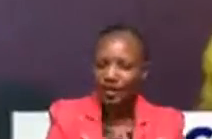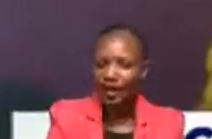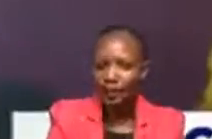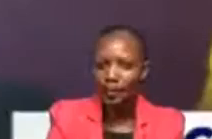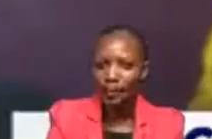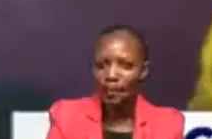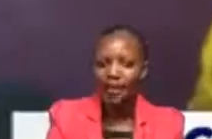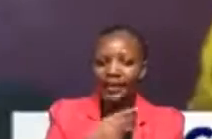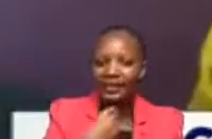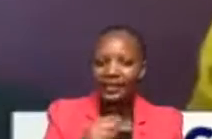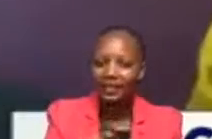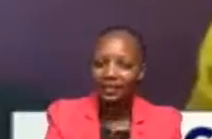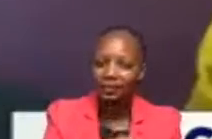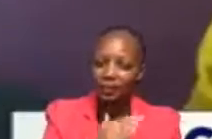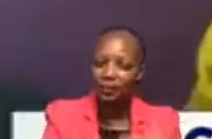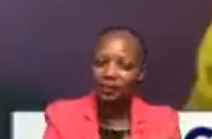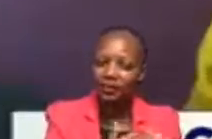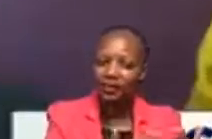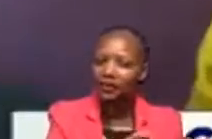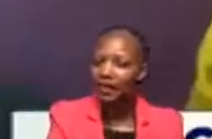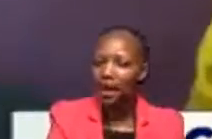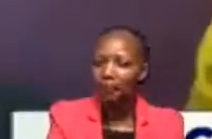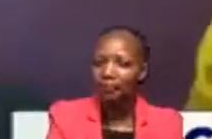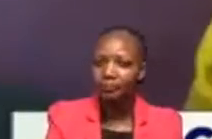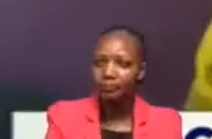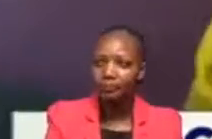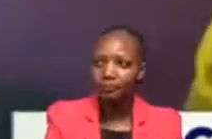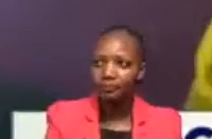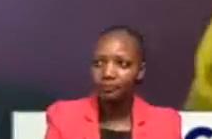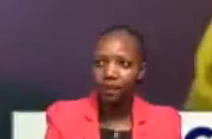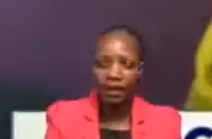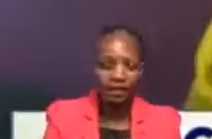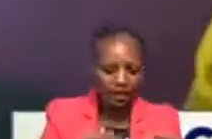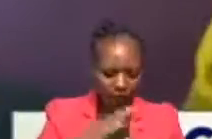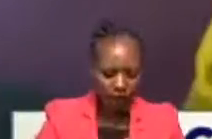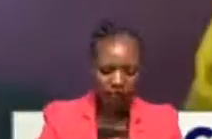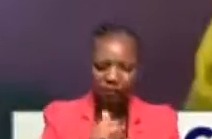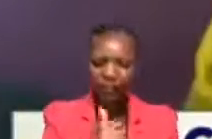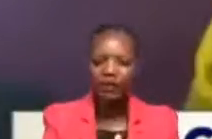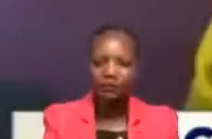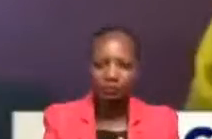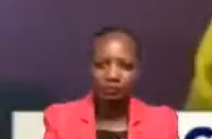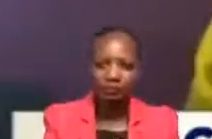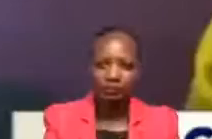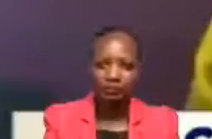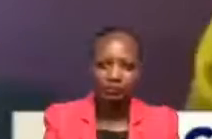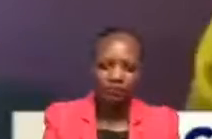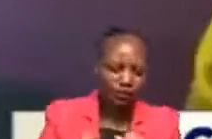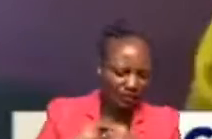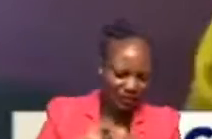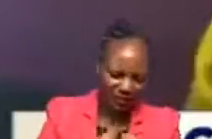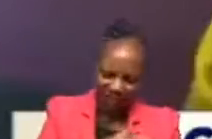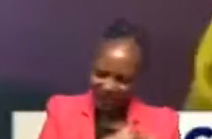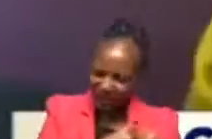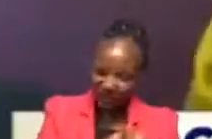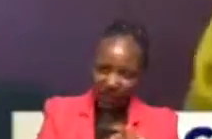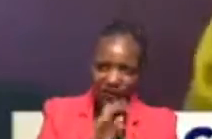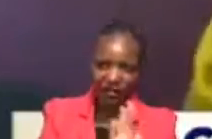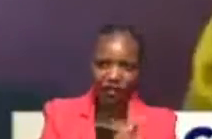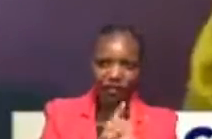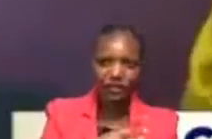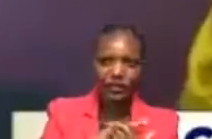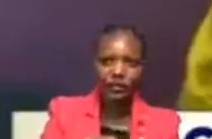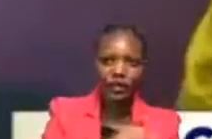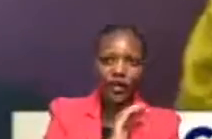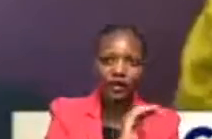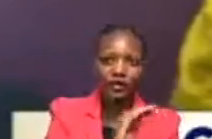wafanyikazi wa duka na wafanyikazi wetu pia wanahitaji kuzitumia na ziwezi kudumu kwa muda mrefu. Hizo ni challenges ambayo tunapata, na pia tunaomba